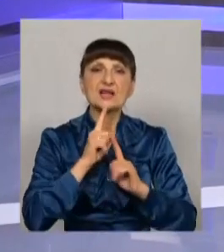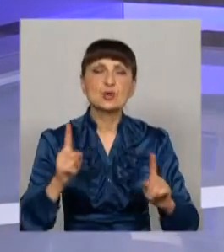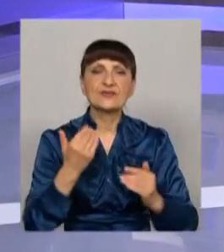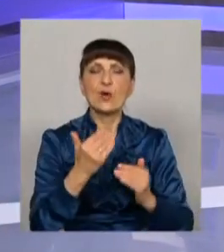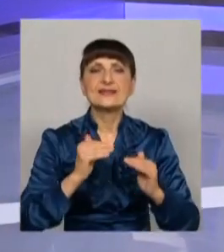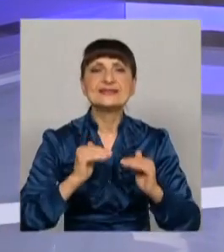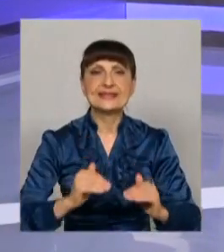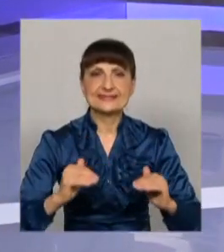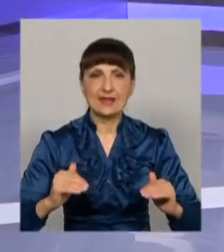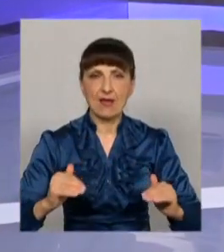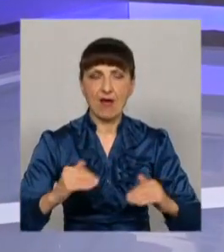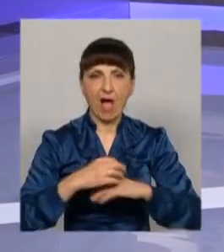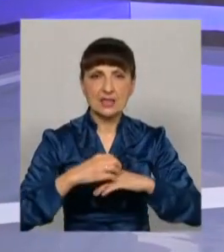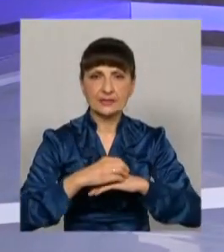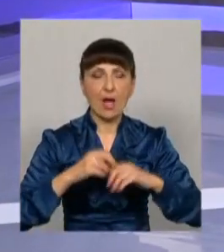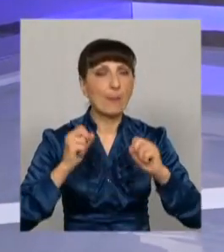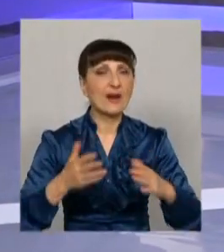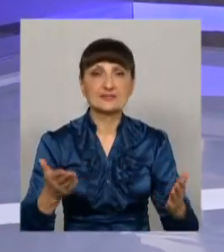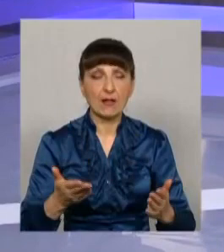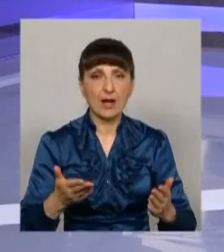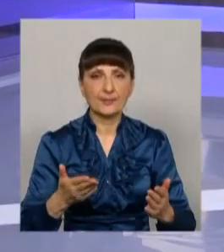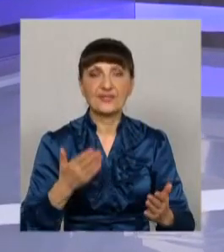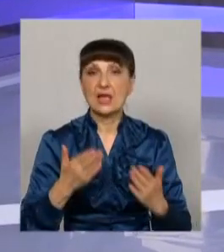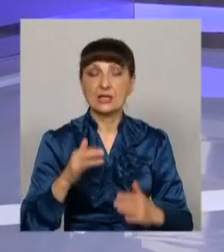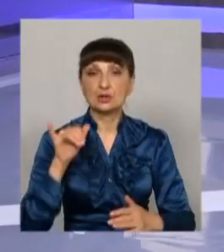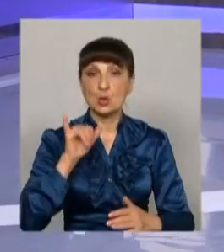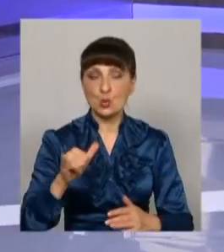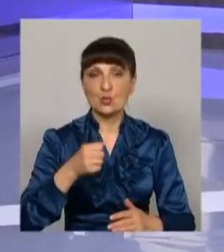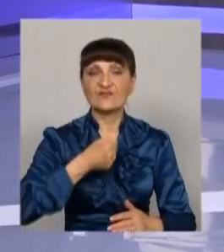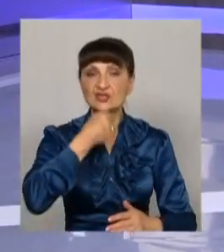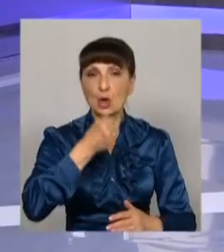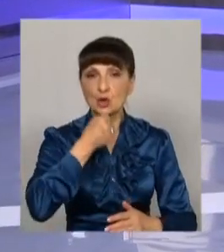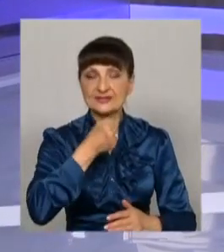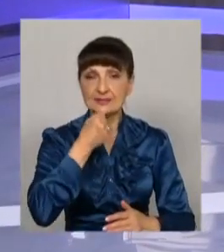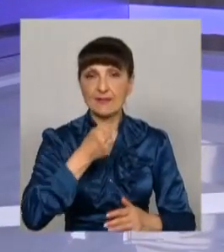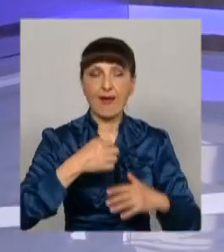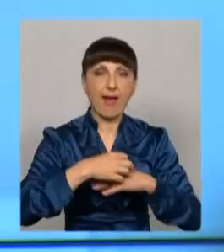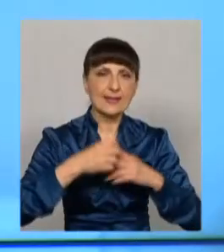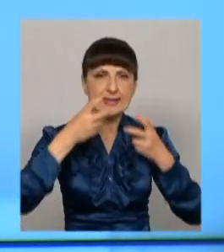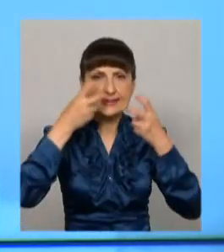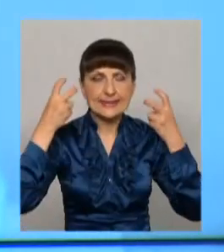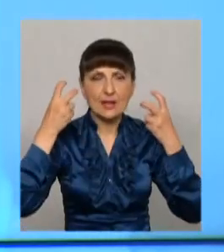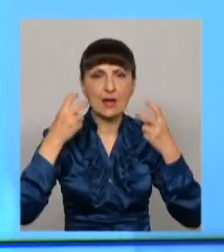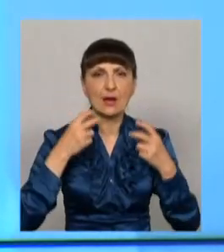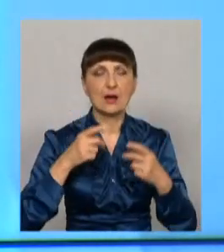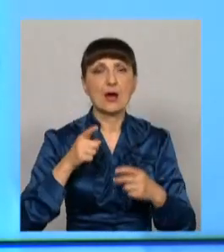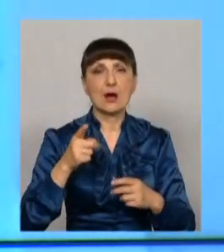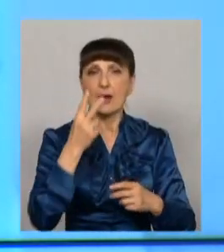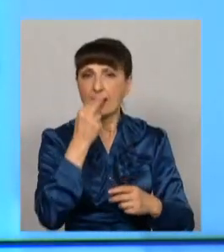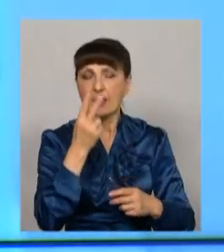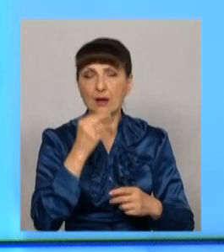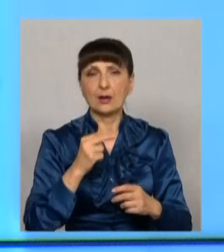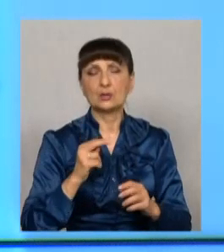аллергии? Чем она опасна? Детская, если у взрослых эти аллергические проявления проявляются